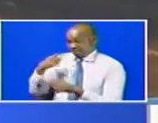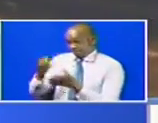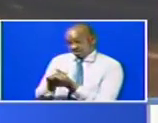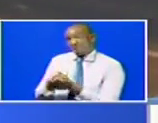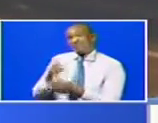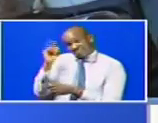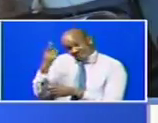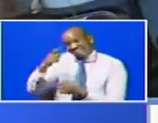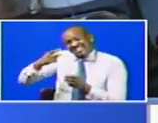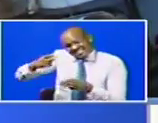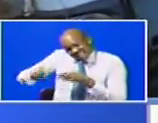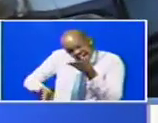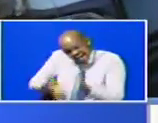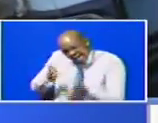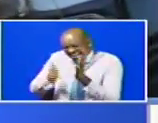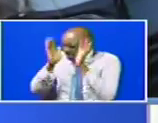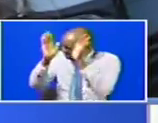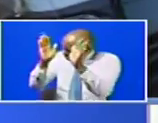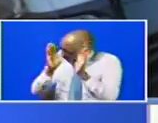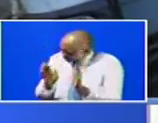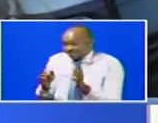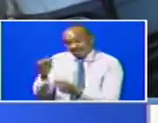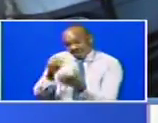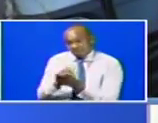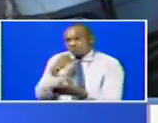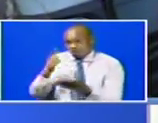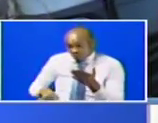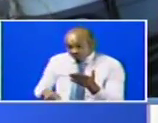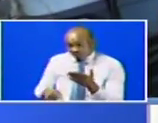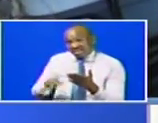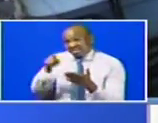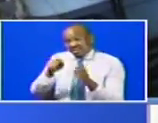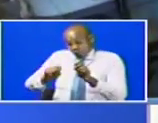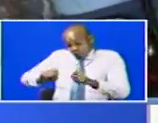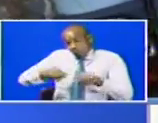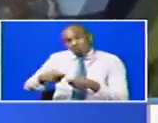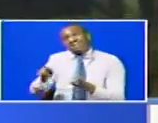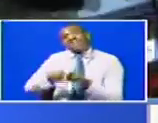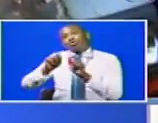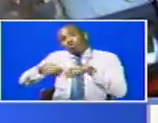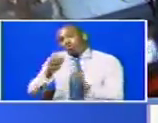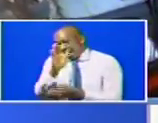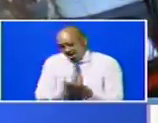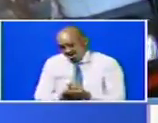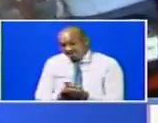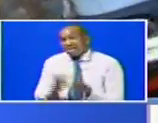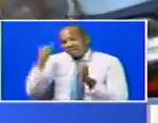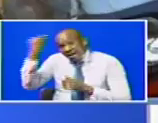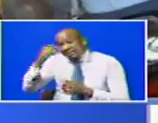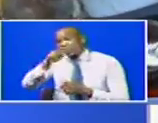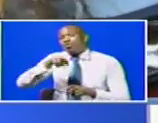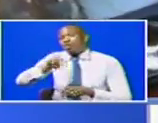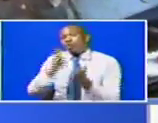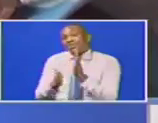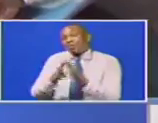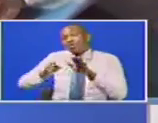Kwanza gurudumu ni kitu ambacho ni muhimu zaidi katika gari kwa sababu kwa kizungu tunaita the shoe of the vehicle. Imagine mtu akitembea bila